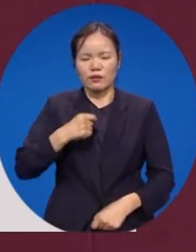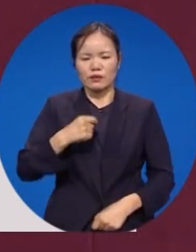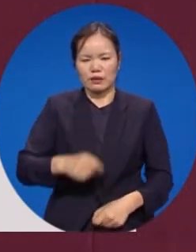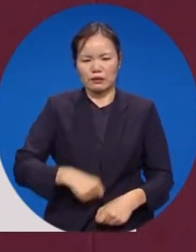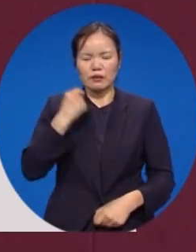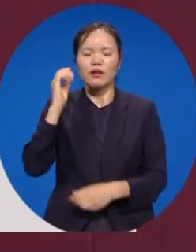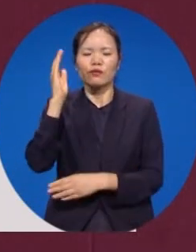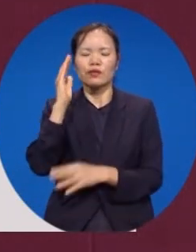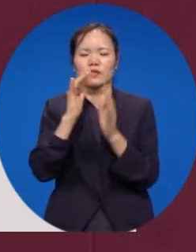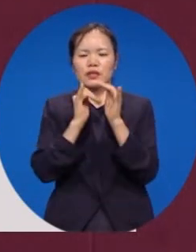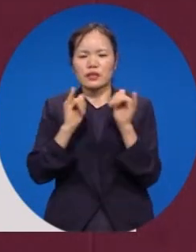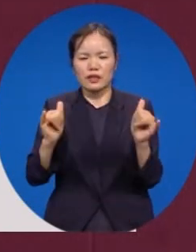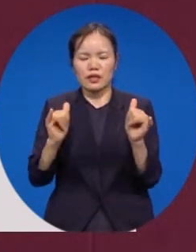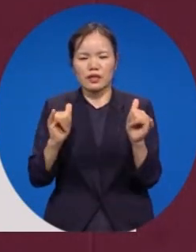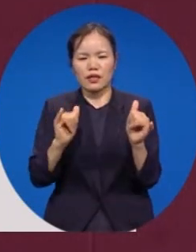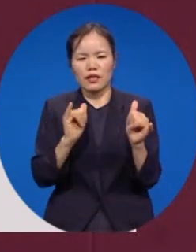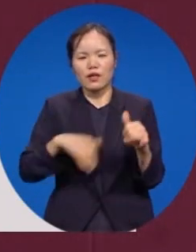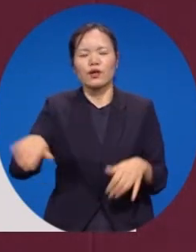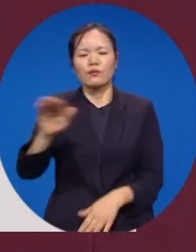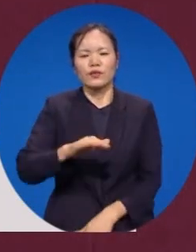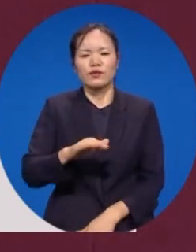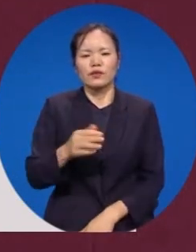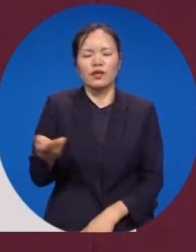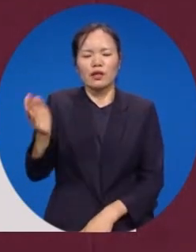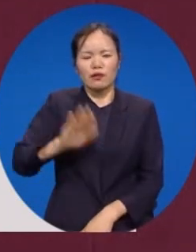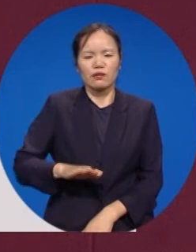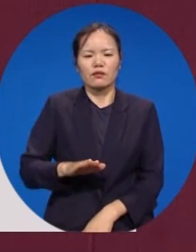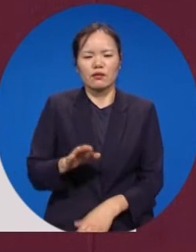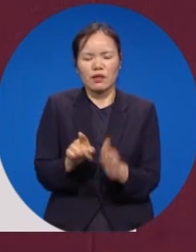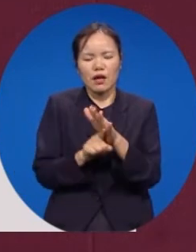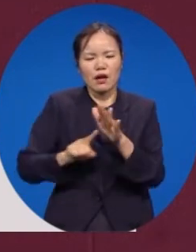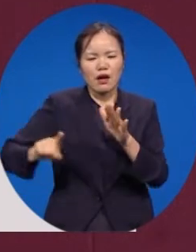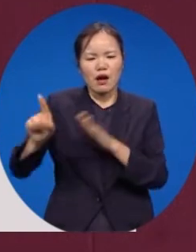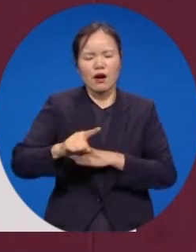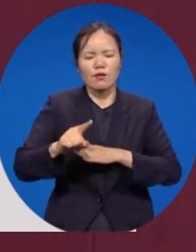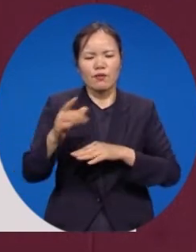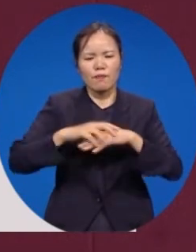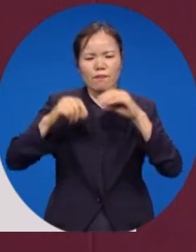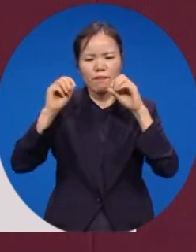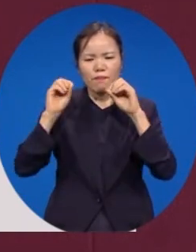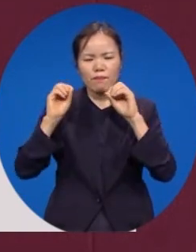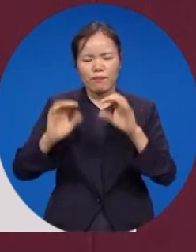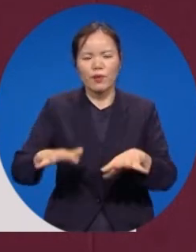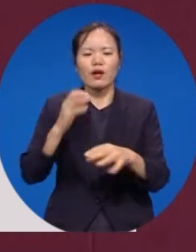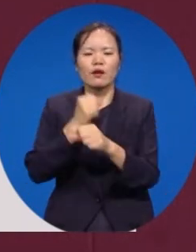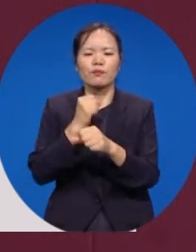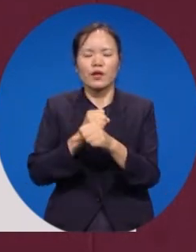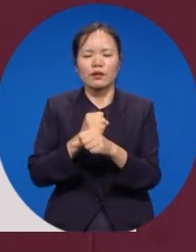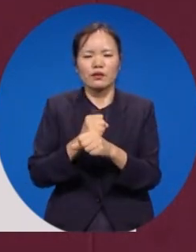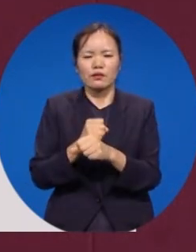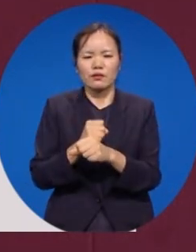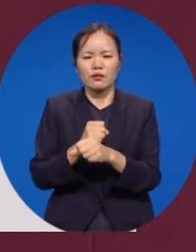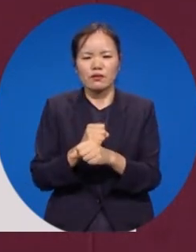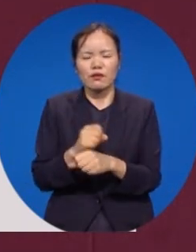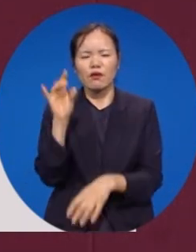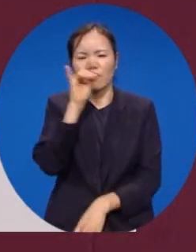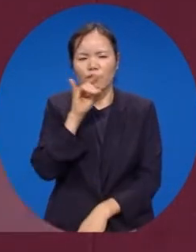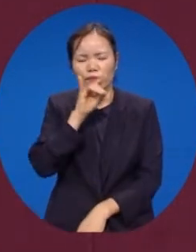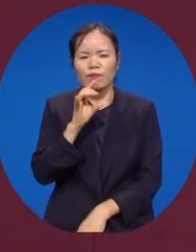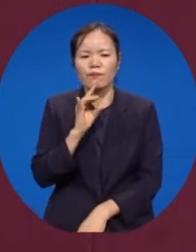사람들이 앞장서서 공정과 정의를 짓밟고도 뻔뻔하게 변명만 늘어놓고 있기